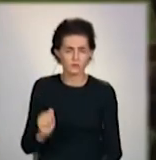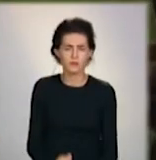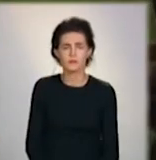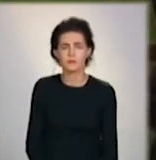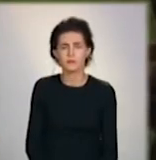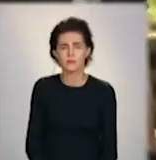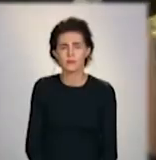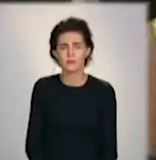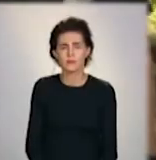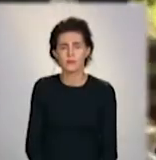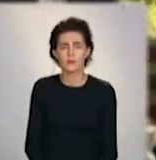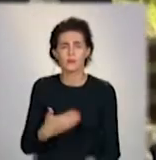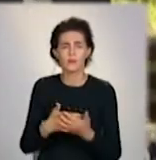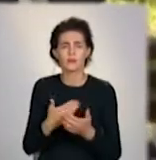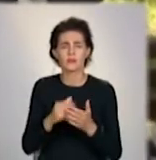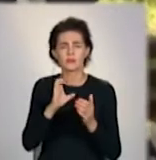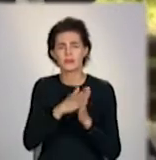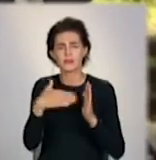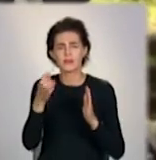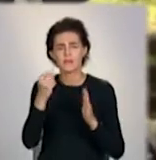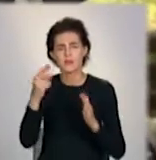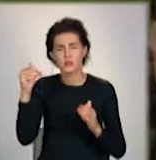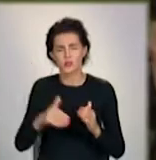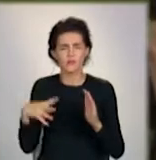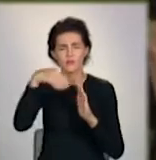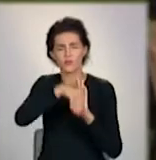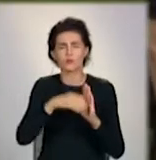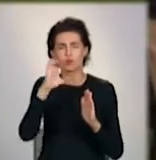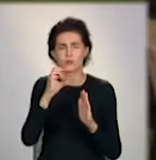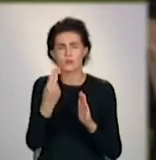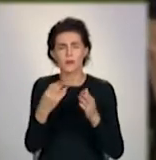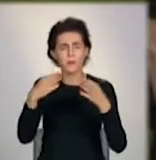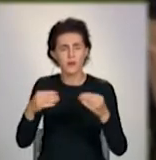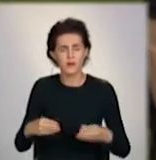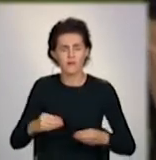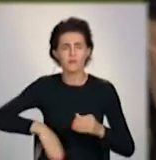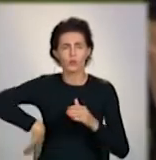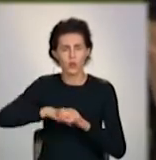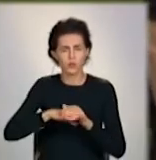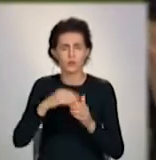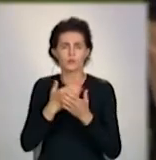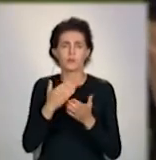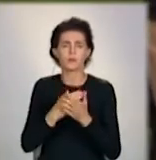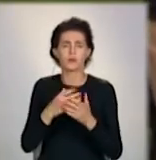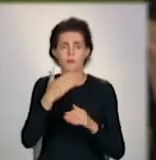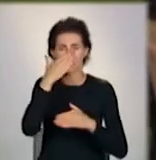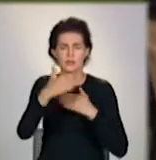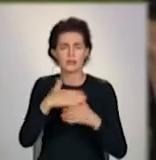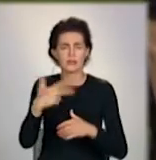зараз від 12 тисяч, повний соцпакет, відпустка, тривалість від 30 діб,